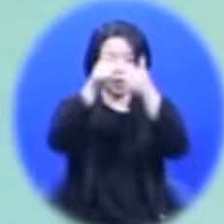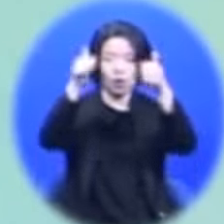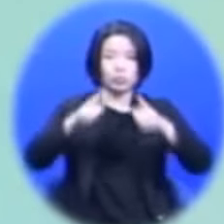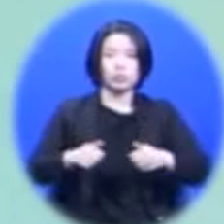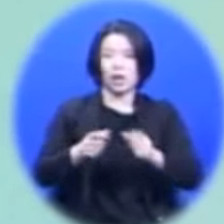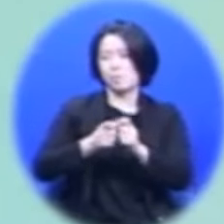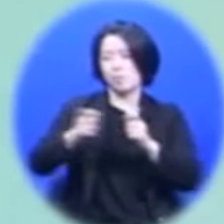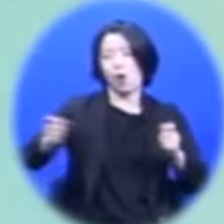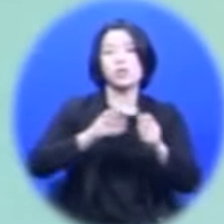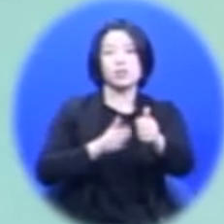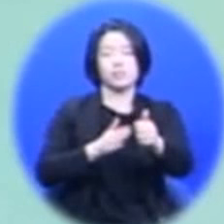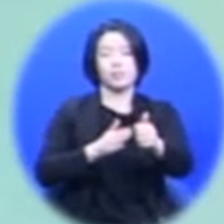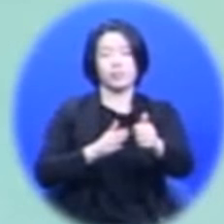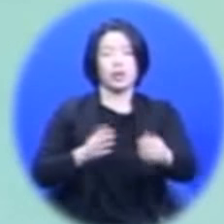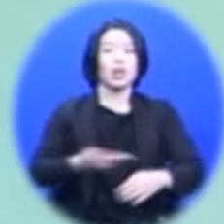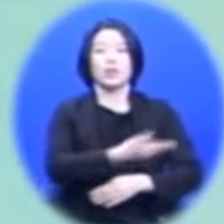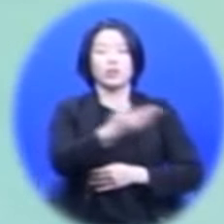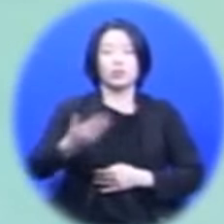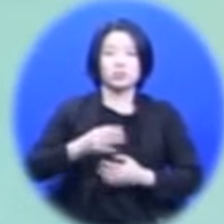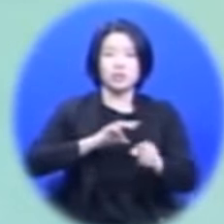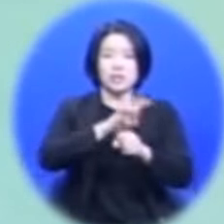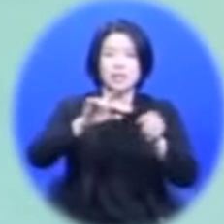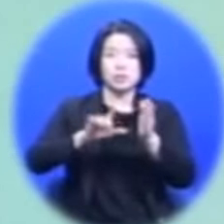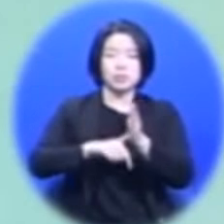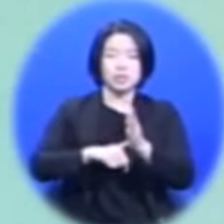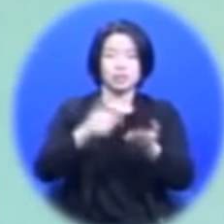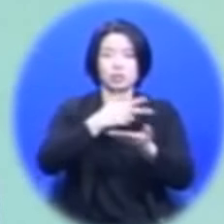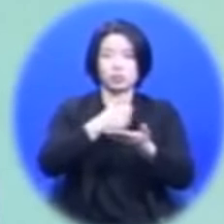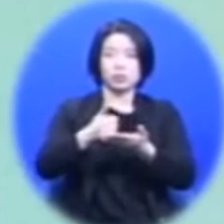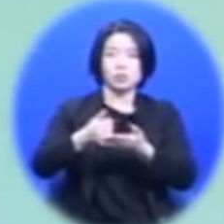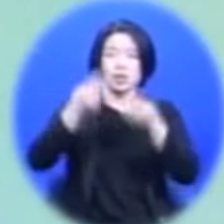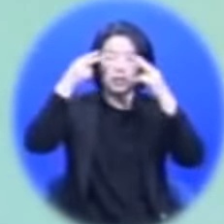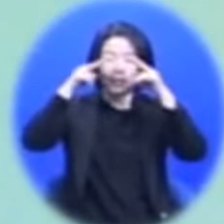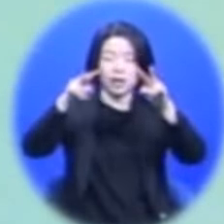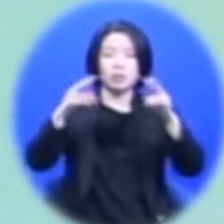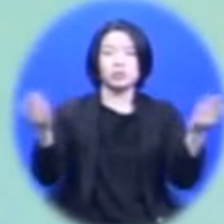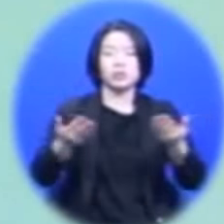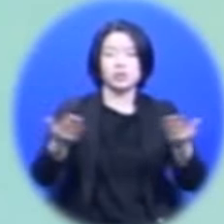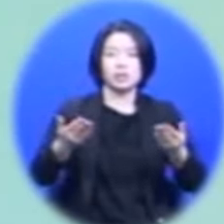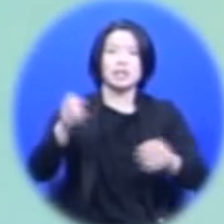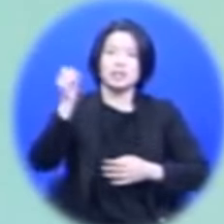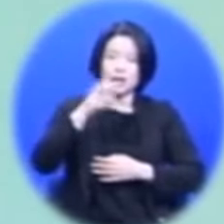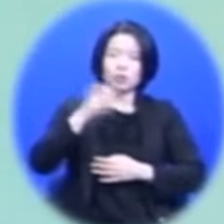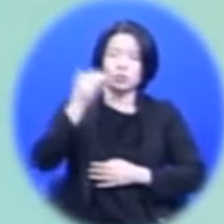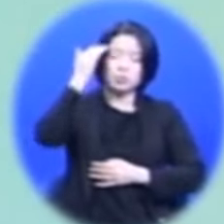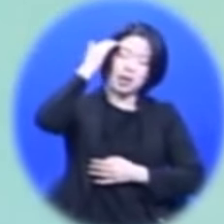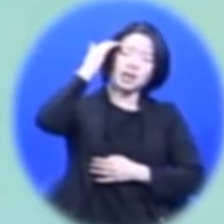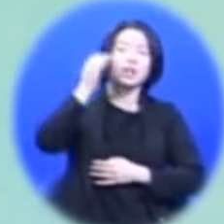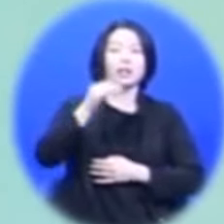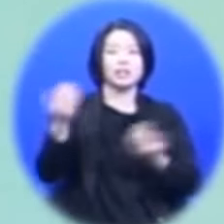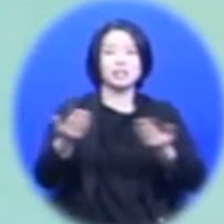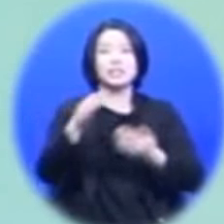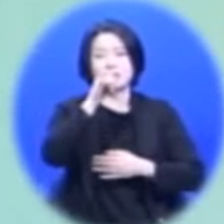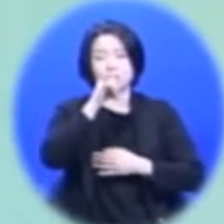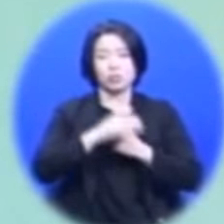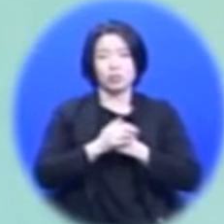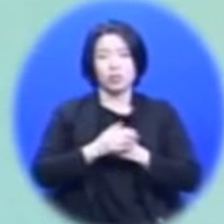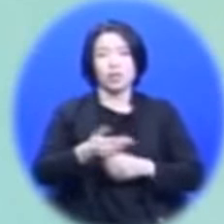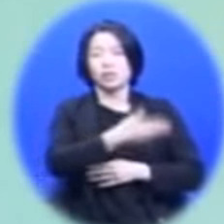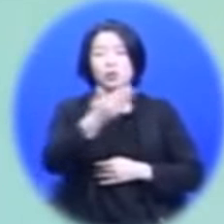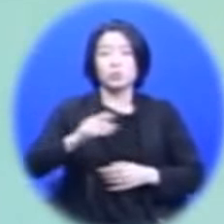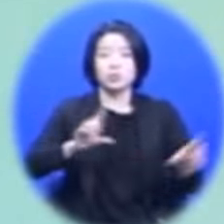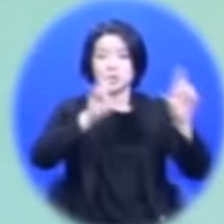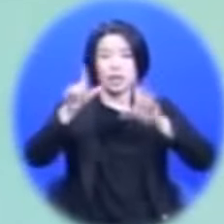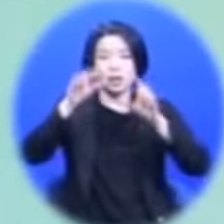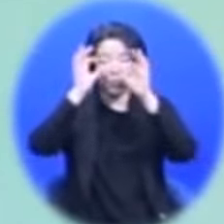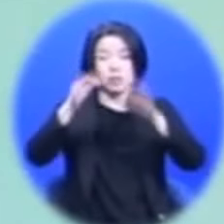하십시오. 여러분, 24시간 주님을 바라보는 일을 자꾸 방해하는 것이 있습니다. 여러분